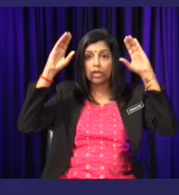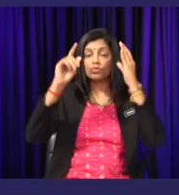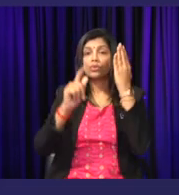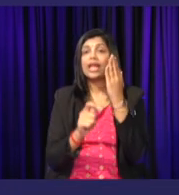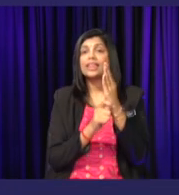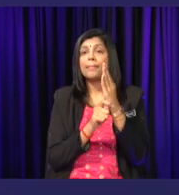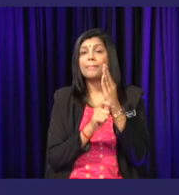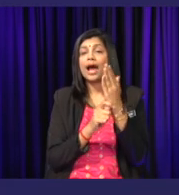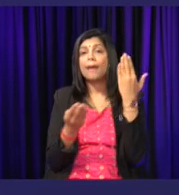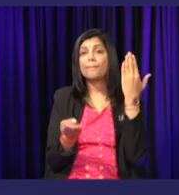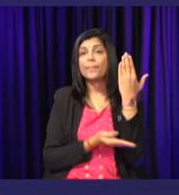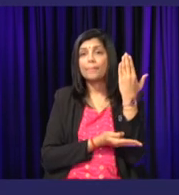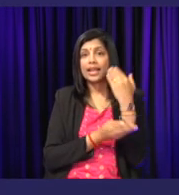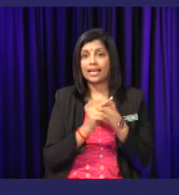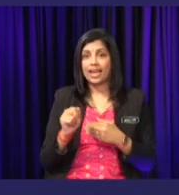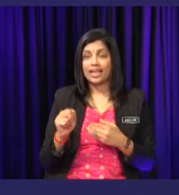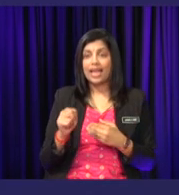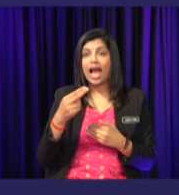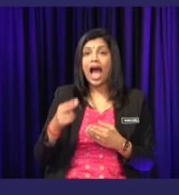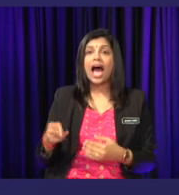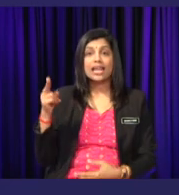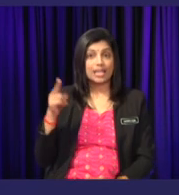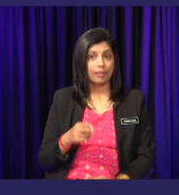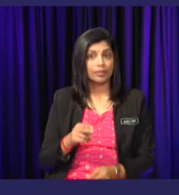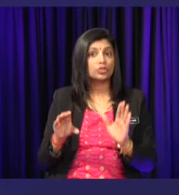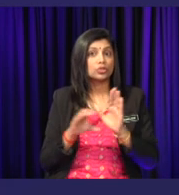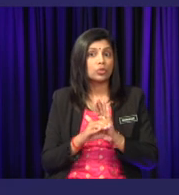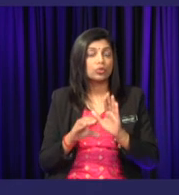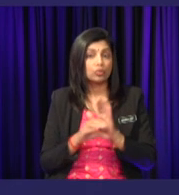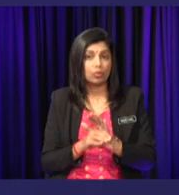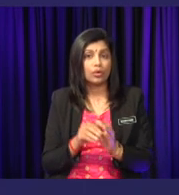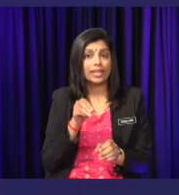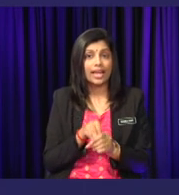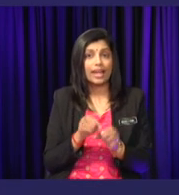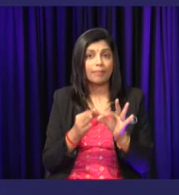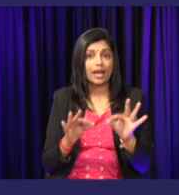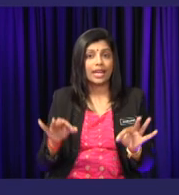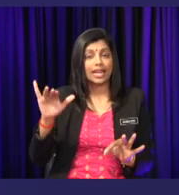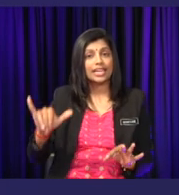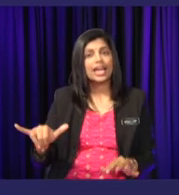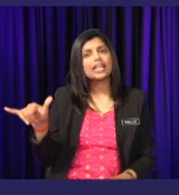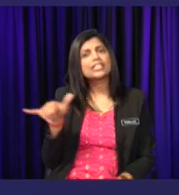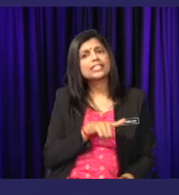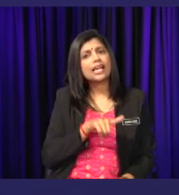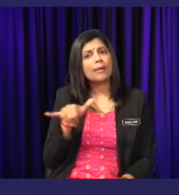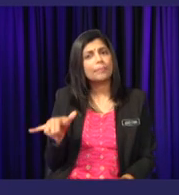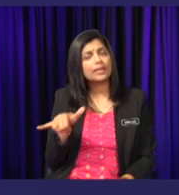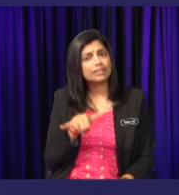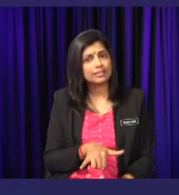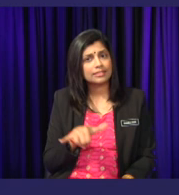apa dimasukkan uraian dalam ayat yang sama kemudian cantiknya afik dan yang lain